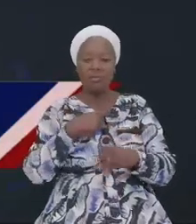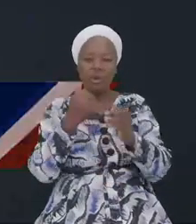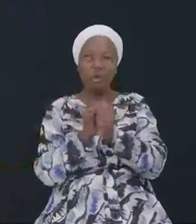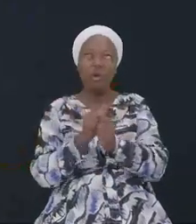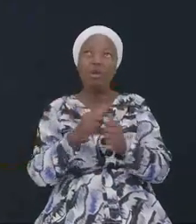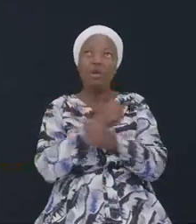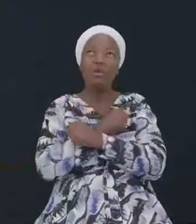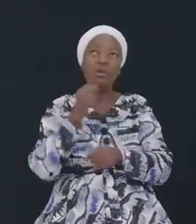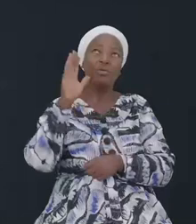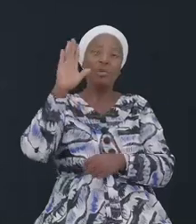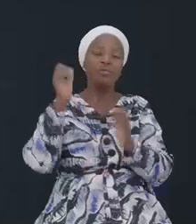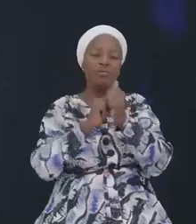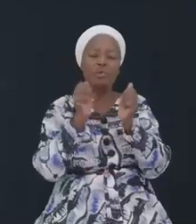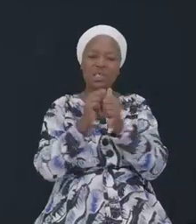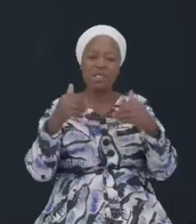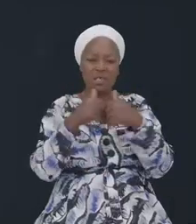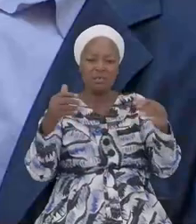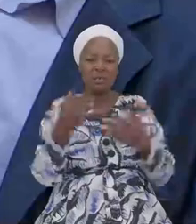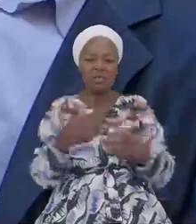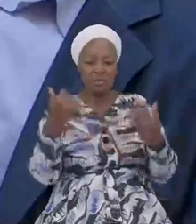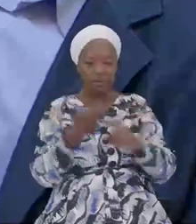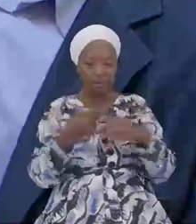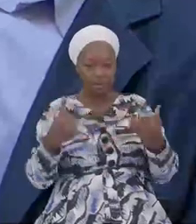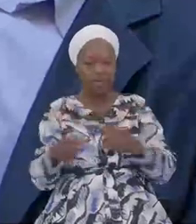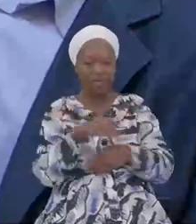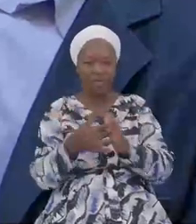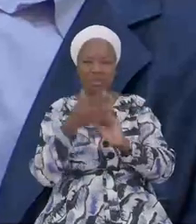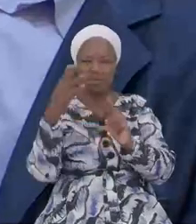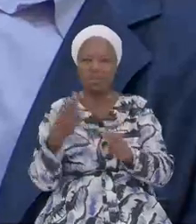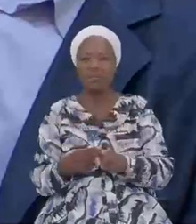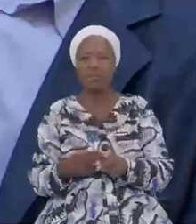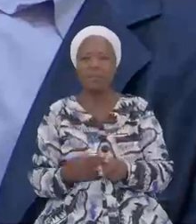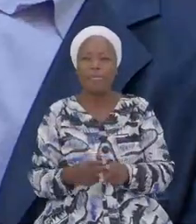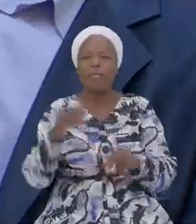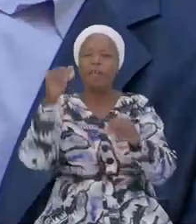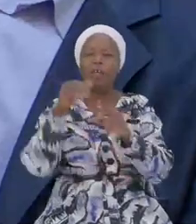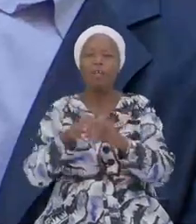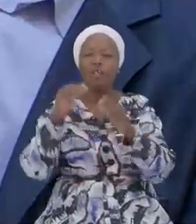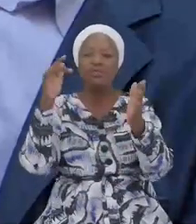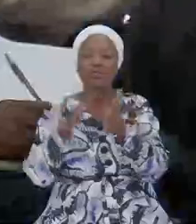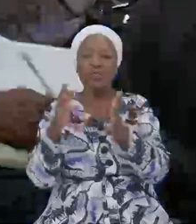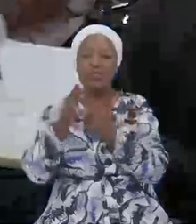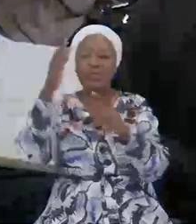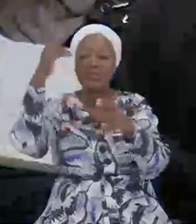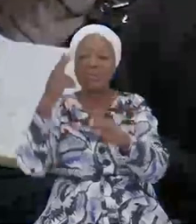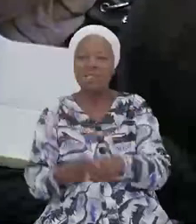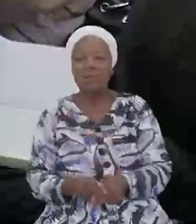réserve à partir d'aujourd'hui au nom de Jésus. Au nom de Jésus.